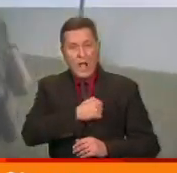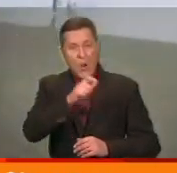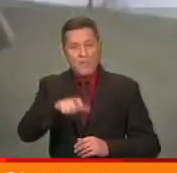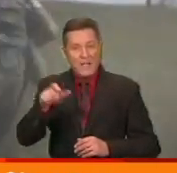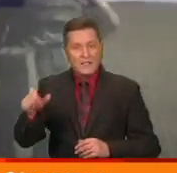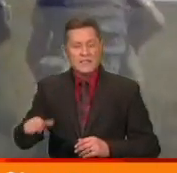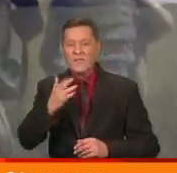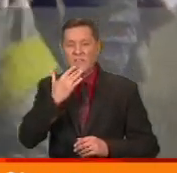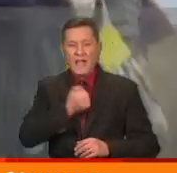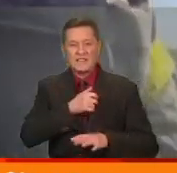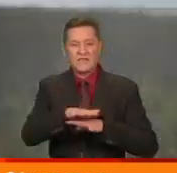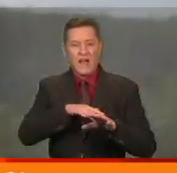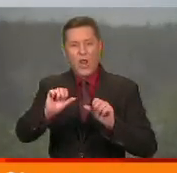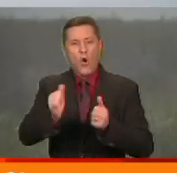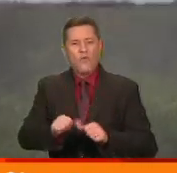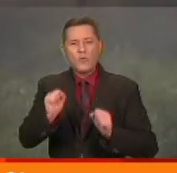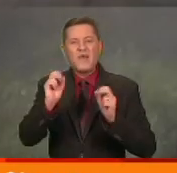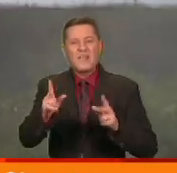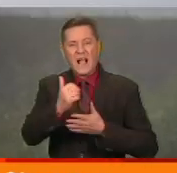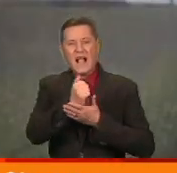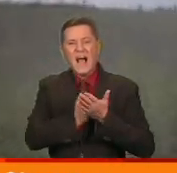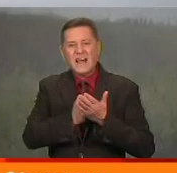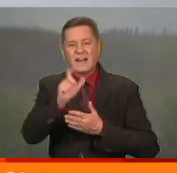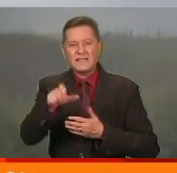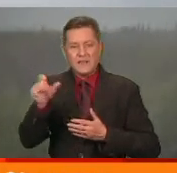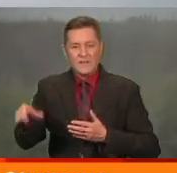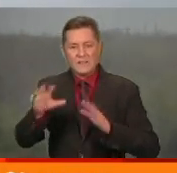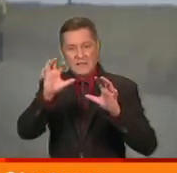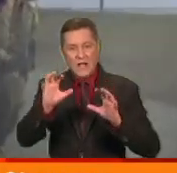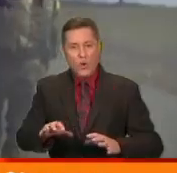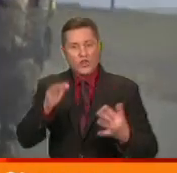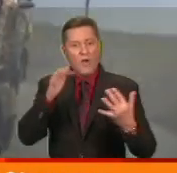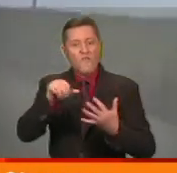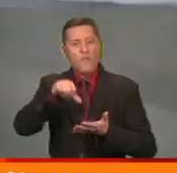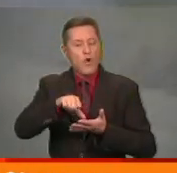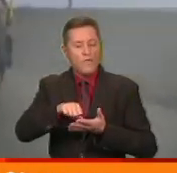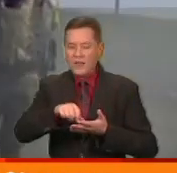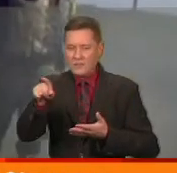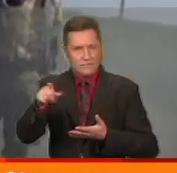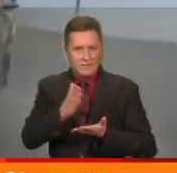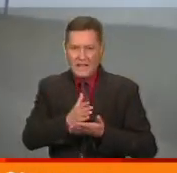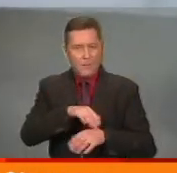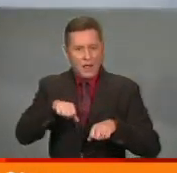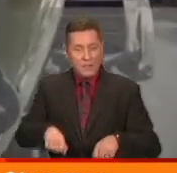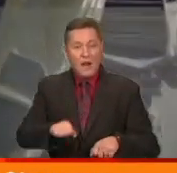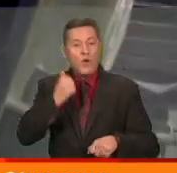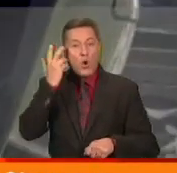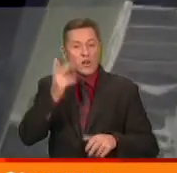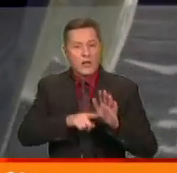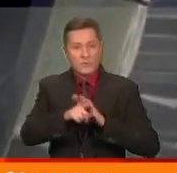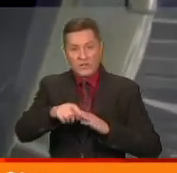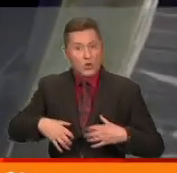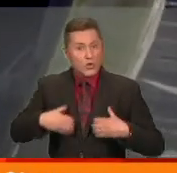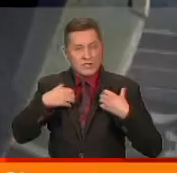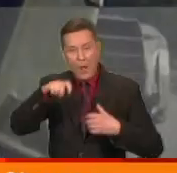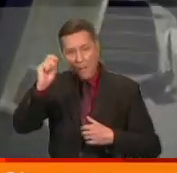«Донбас» Нацгвардія оформлювала як резервістів. За законом воювати вони не могли. Утім, коли розпочалося пекло